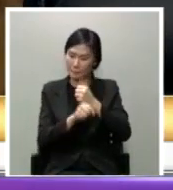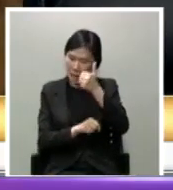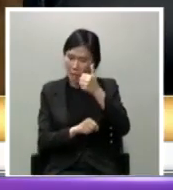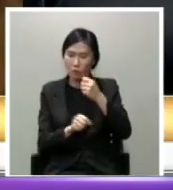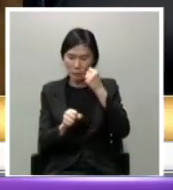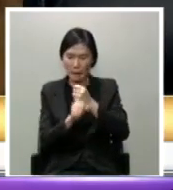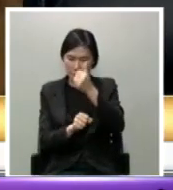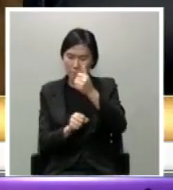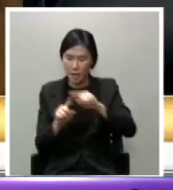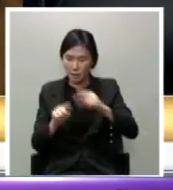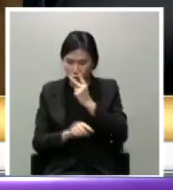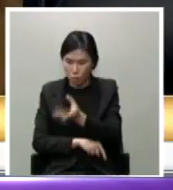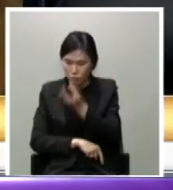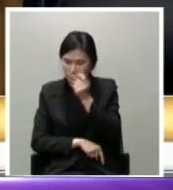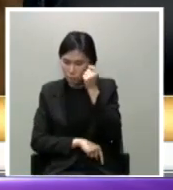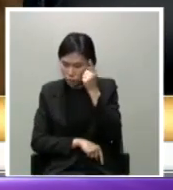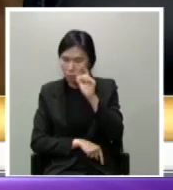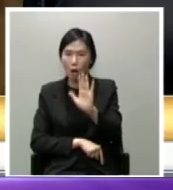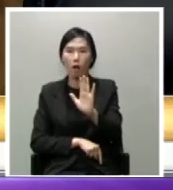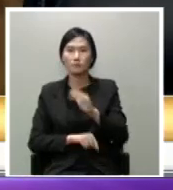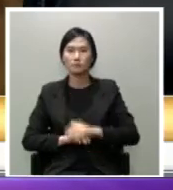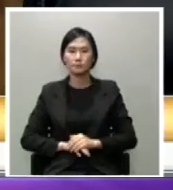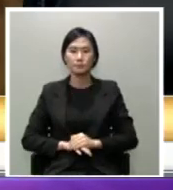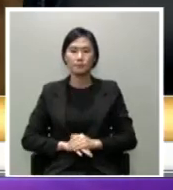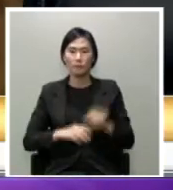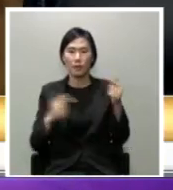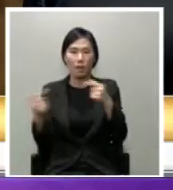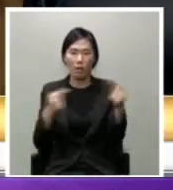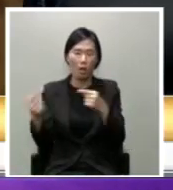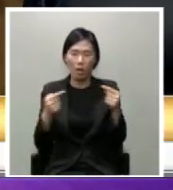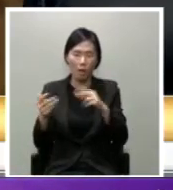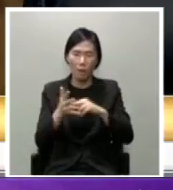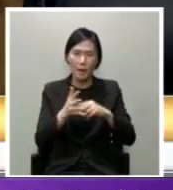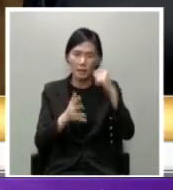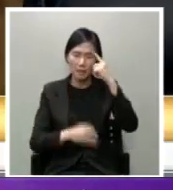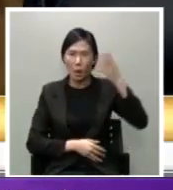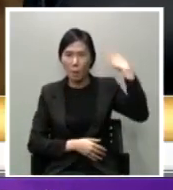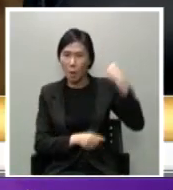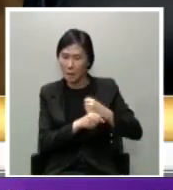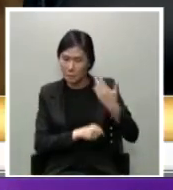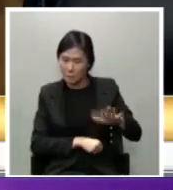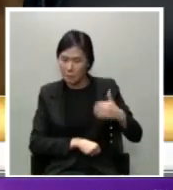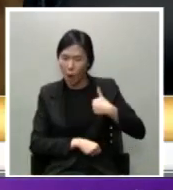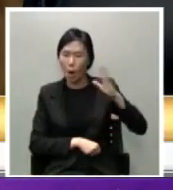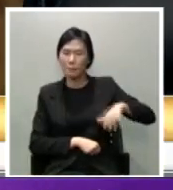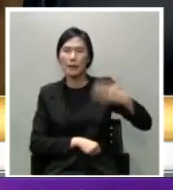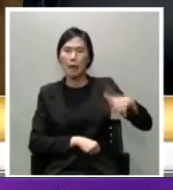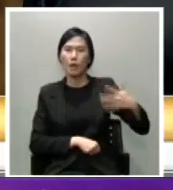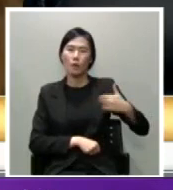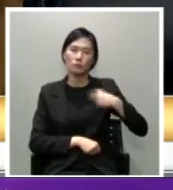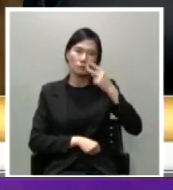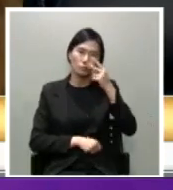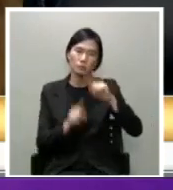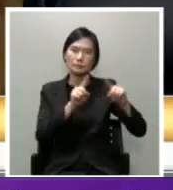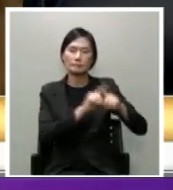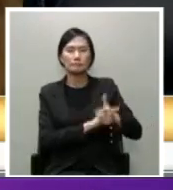เราก็รับทราบในเรื่องนี้ซักกันจนกระทั่งละเอียดว่าเออแล้วอดีตเคยทำไหมเคยได้ผลไหมก็ได้ผลบ้